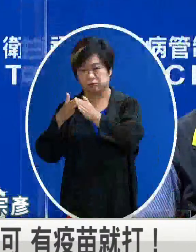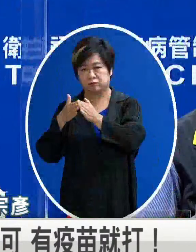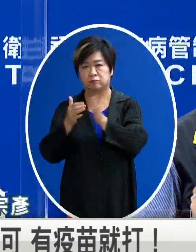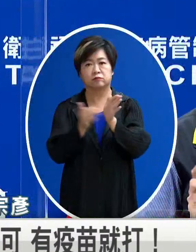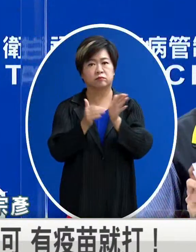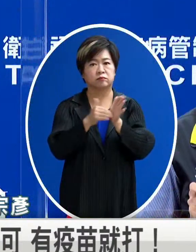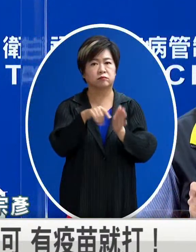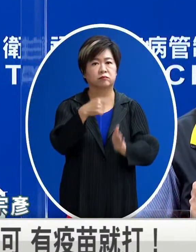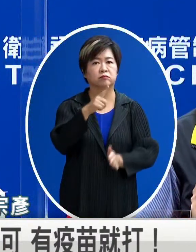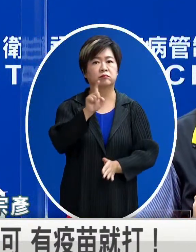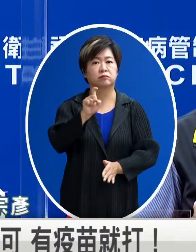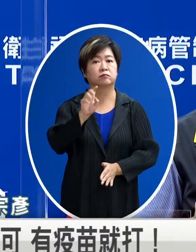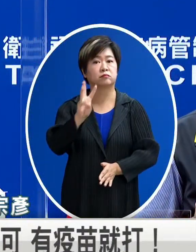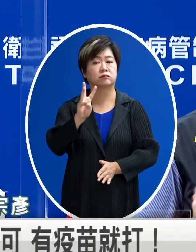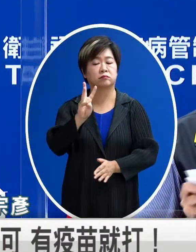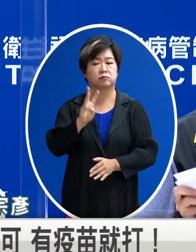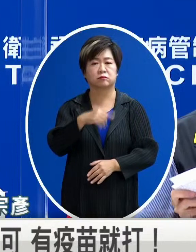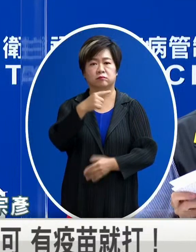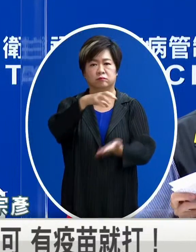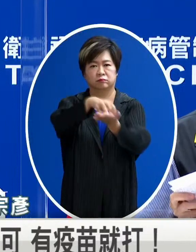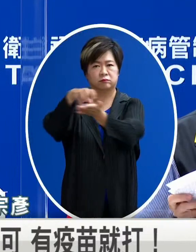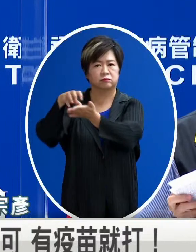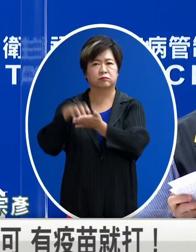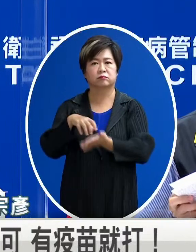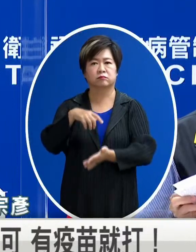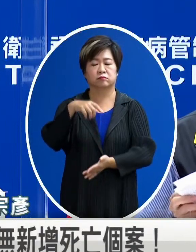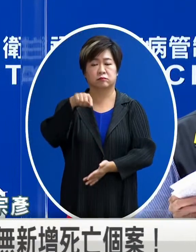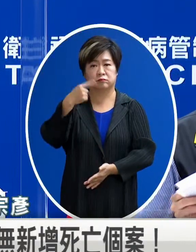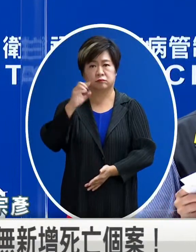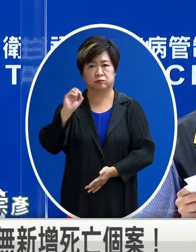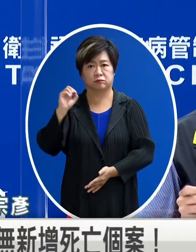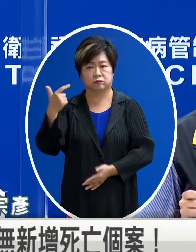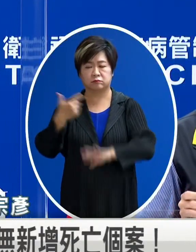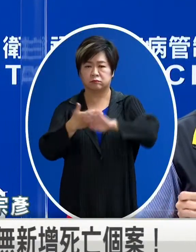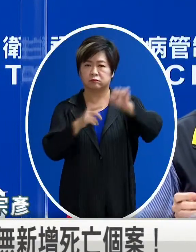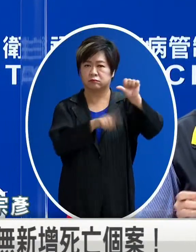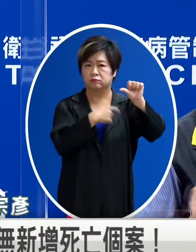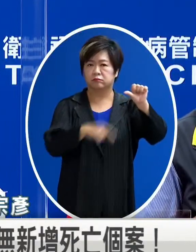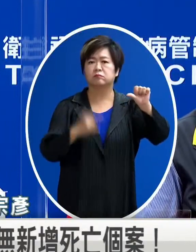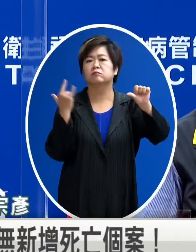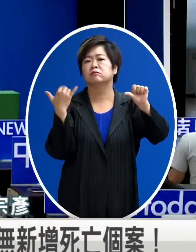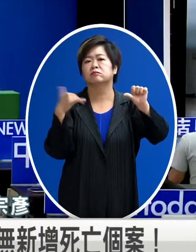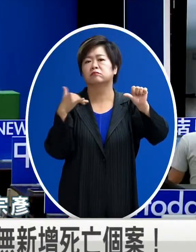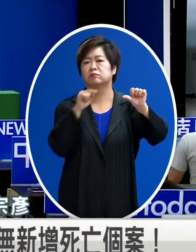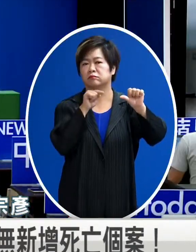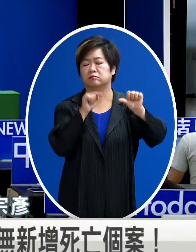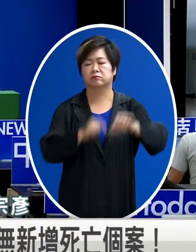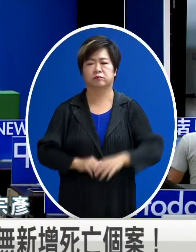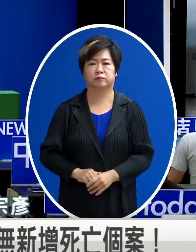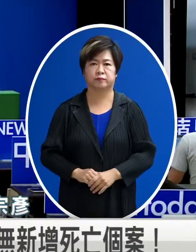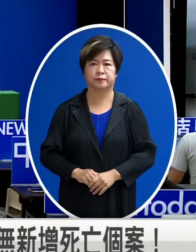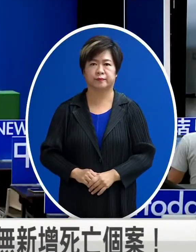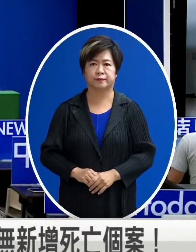检了113位。阴性的有106位，那还有5位在待采中。